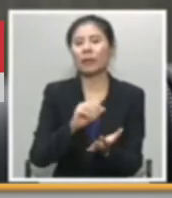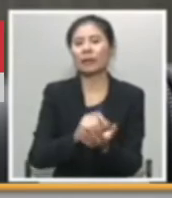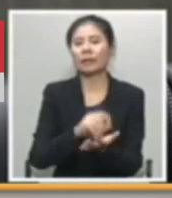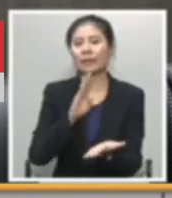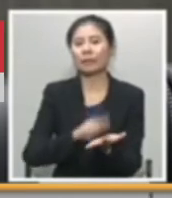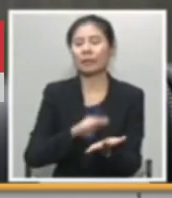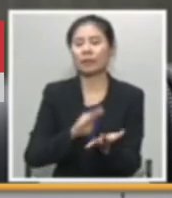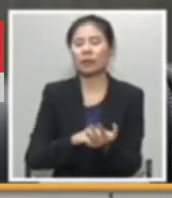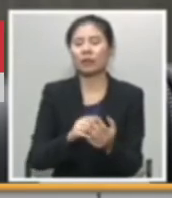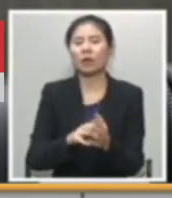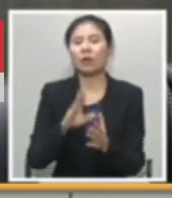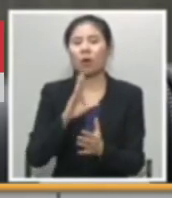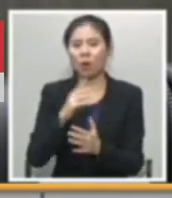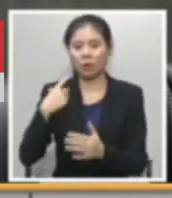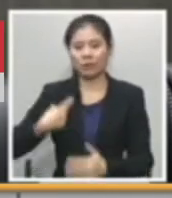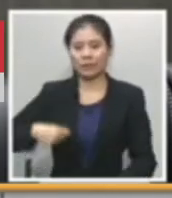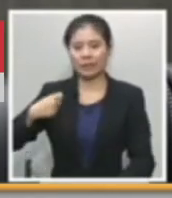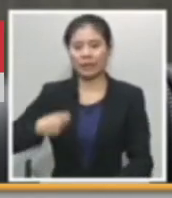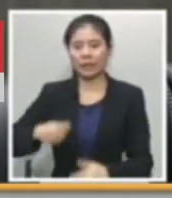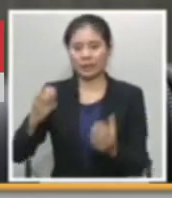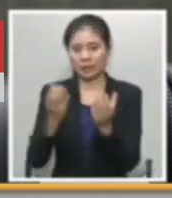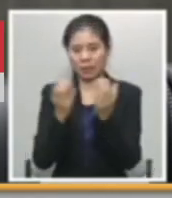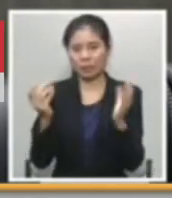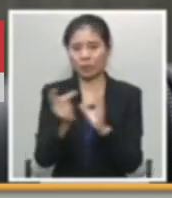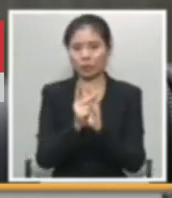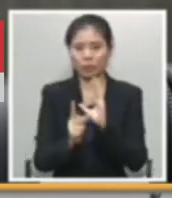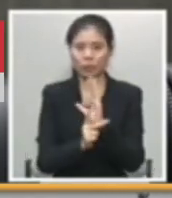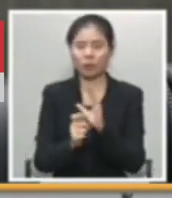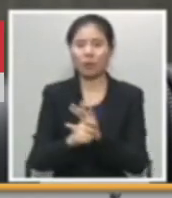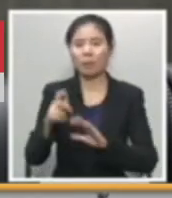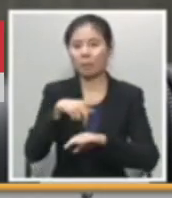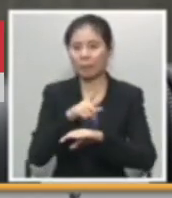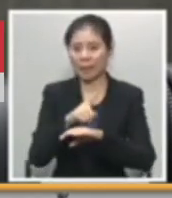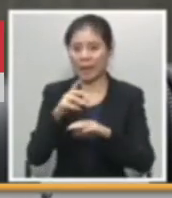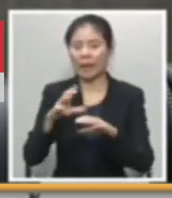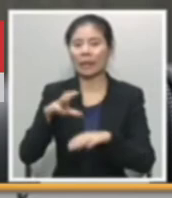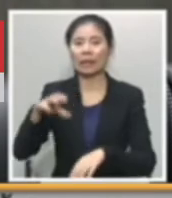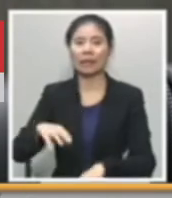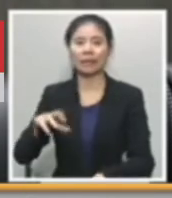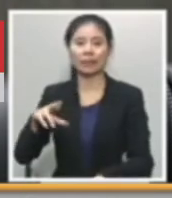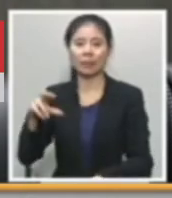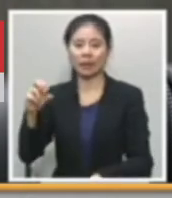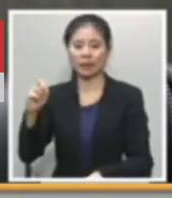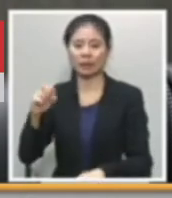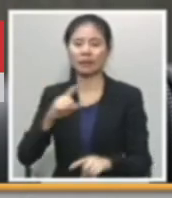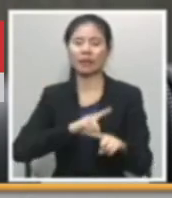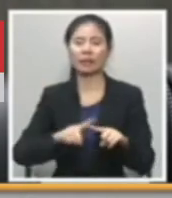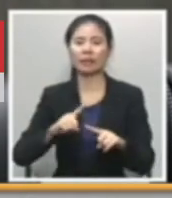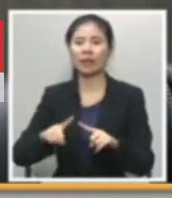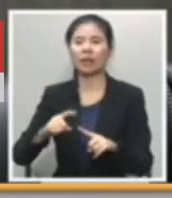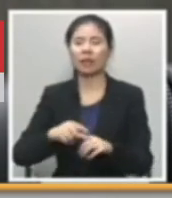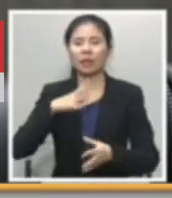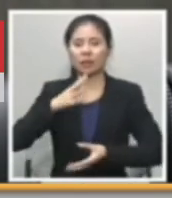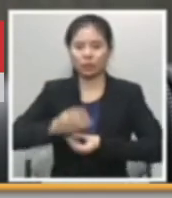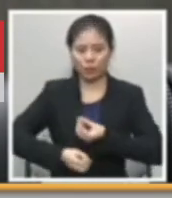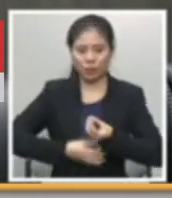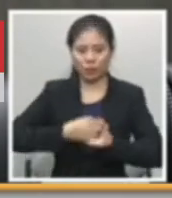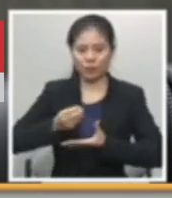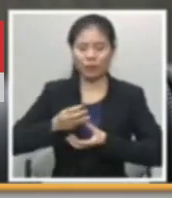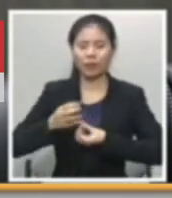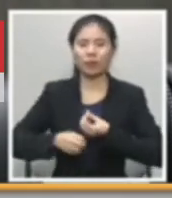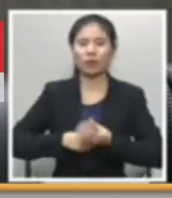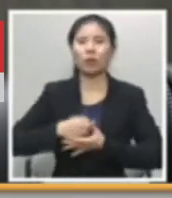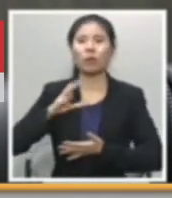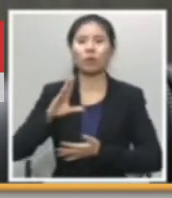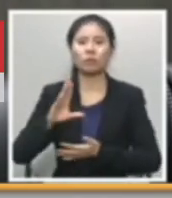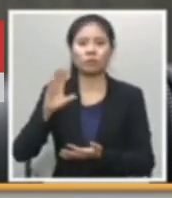ญกรณีประธานสภาผู้แทนราษฎรหรือประธานรัฐสภา ส่งความเห็นของสมาชิกสภาผู้แทนราษ